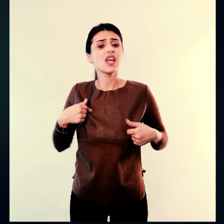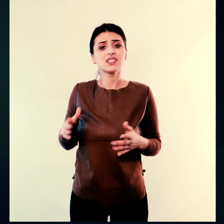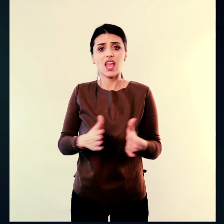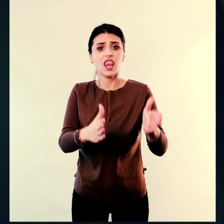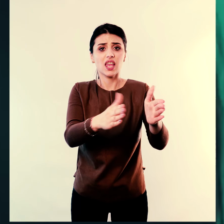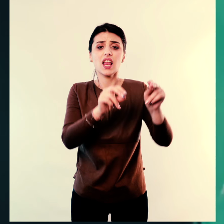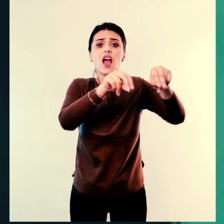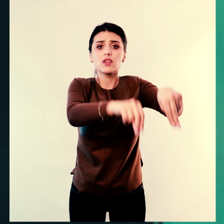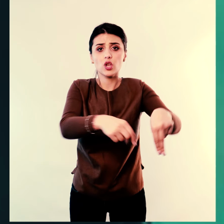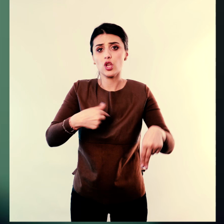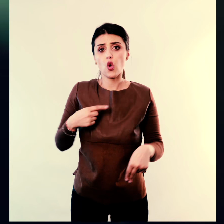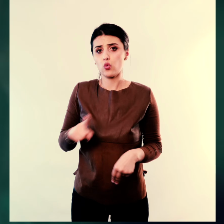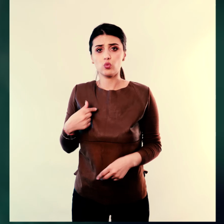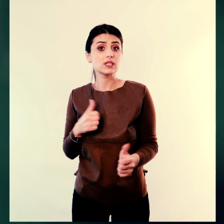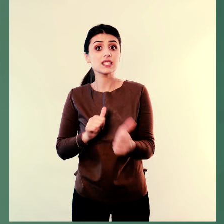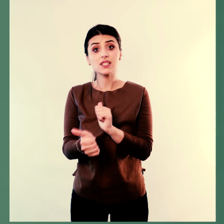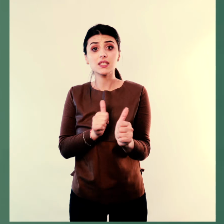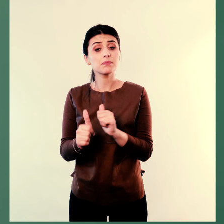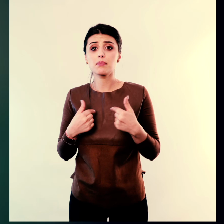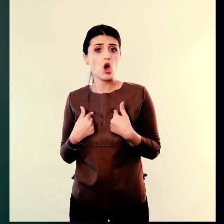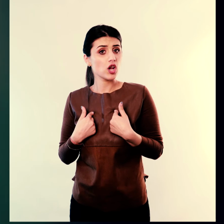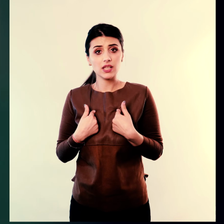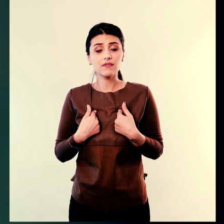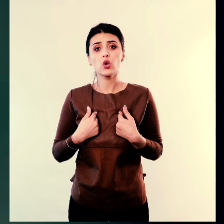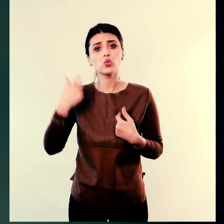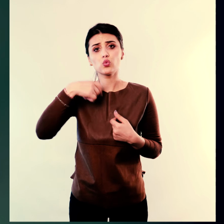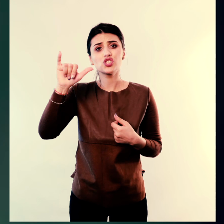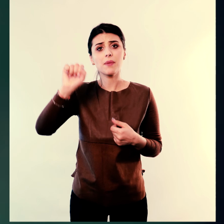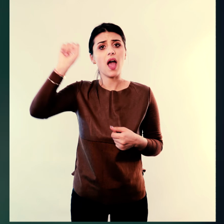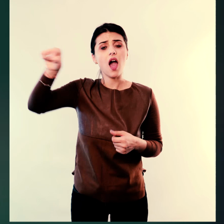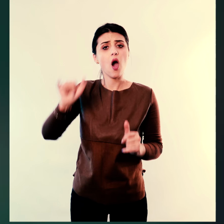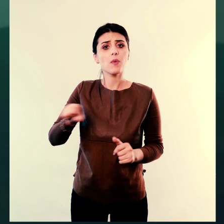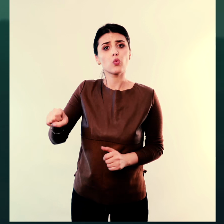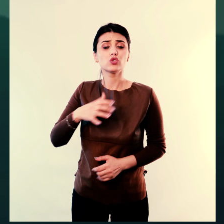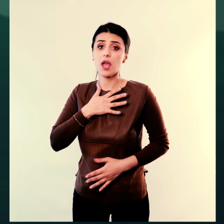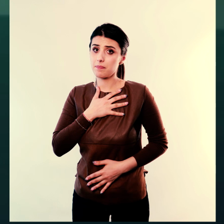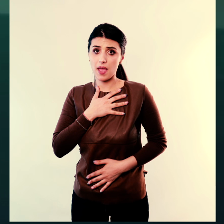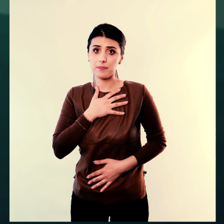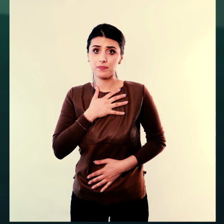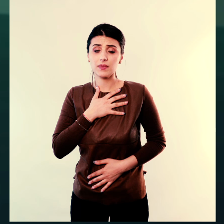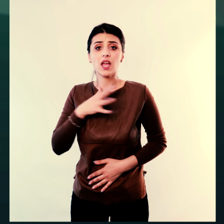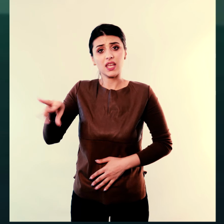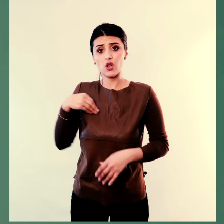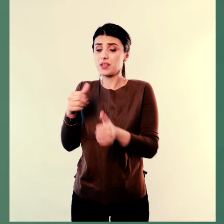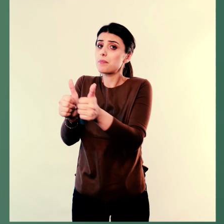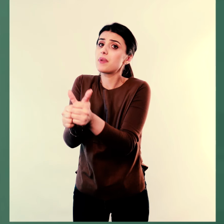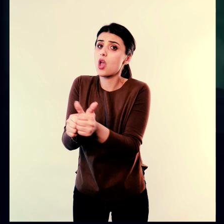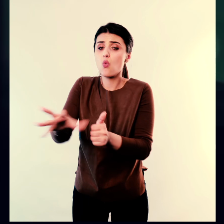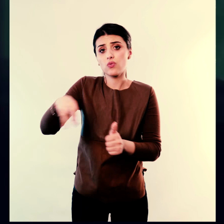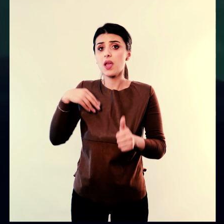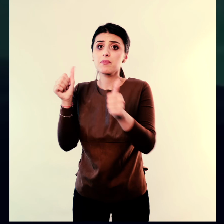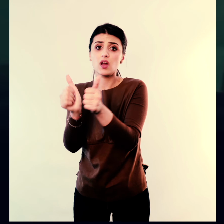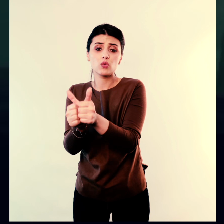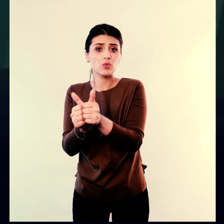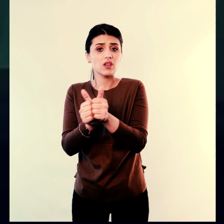motiv. Ea este linia de finish. Eu nu sunt deloc sportiv. Eu nu știu cine bate acum la ușa mea. Eu sunt cu